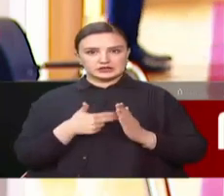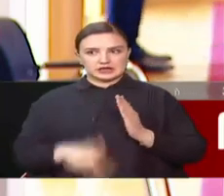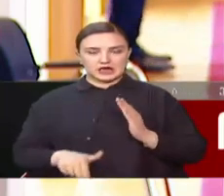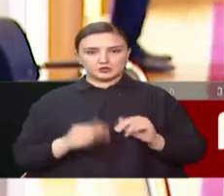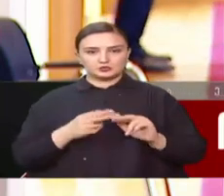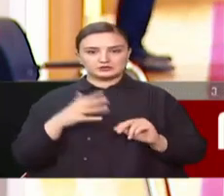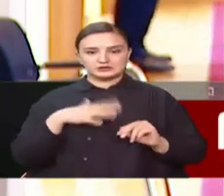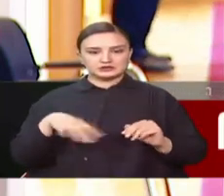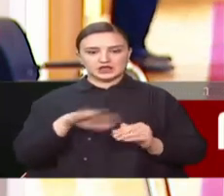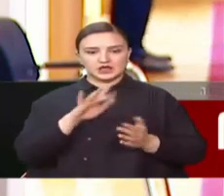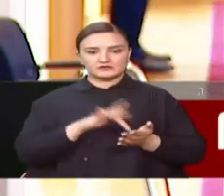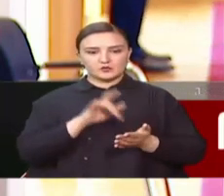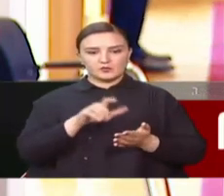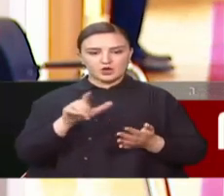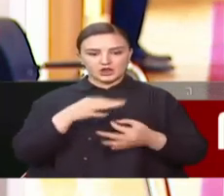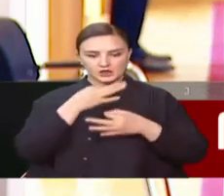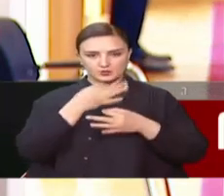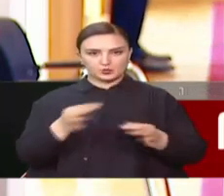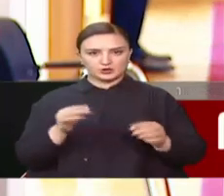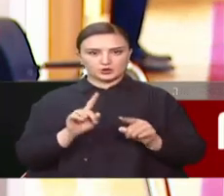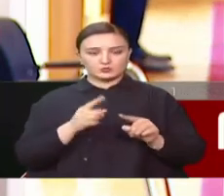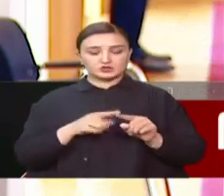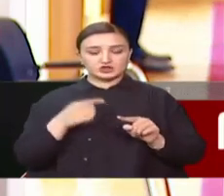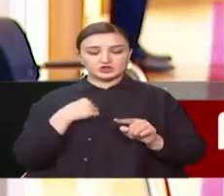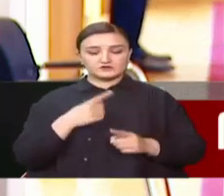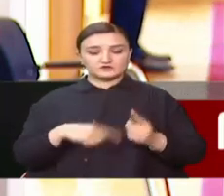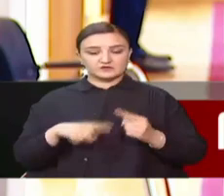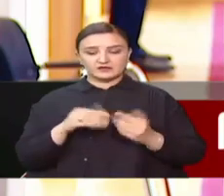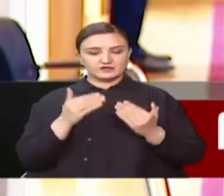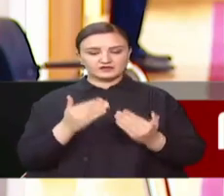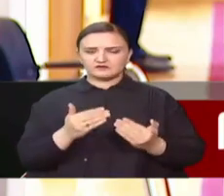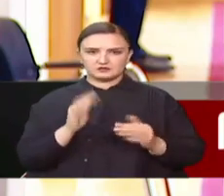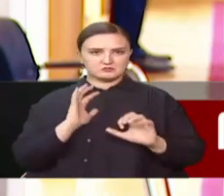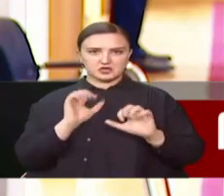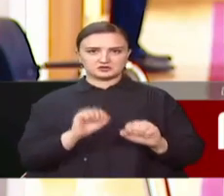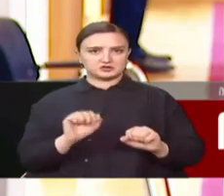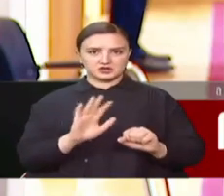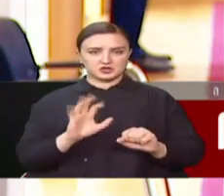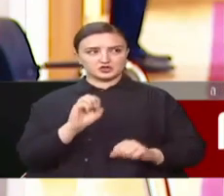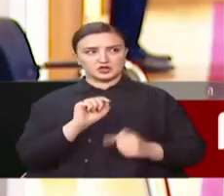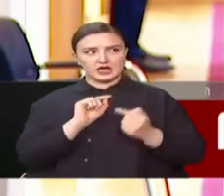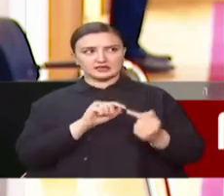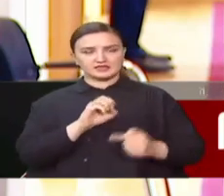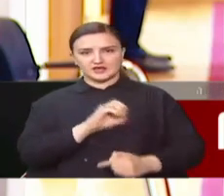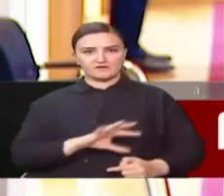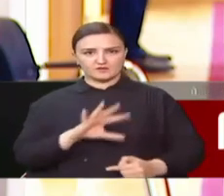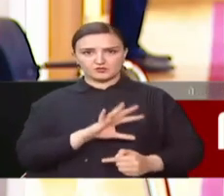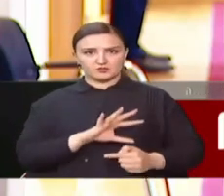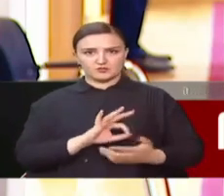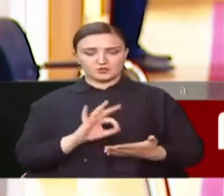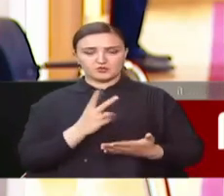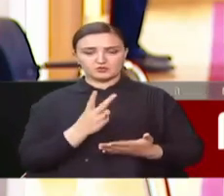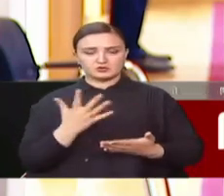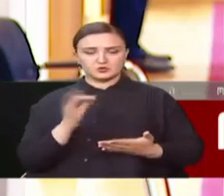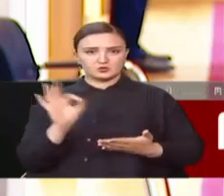Имтеро сакартолос мокалаке маутхрез гият ром чуэн ткуэн аргич эртамашим харс антидасалу пропаганда шида озда